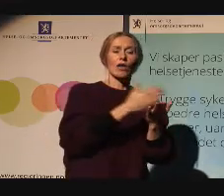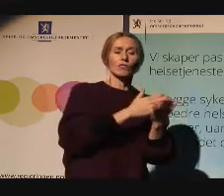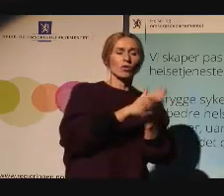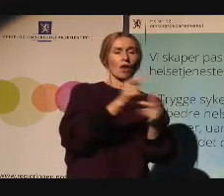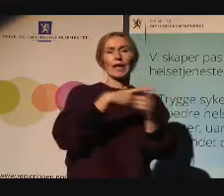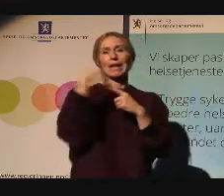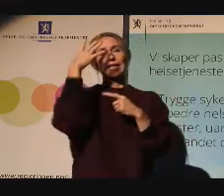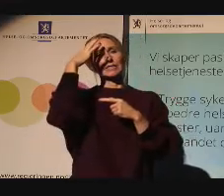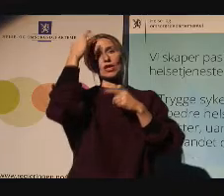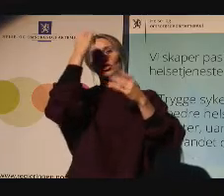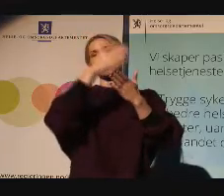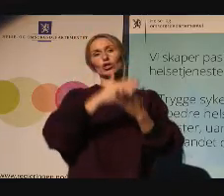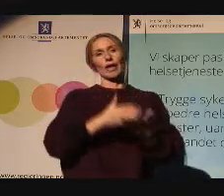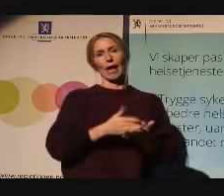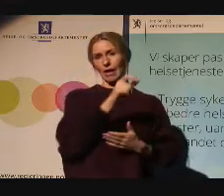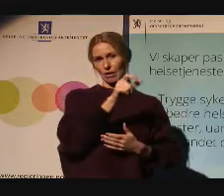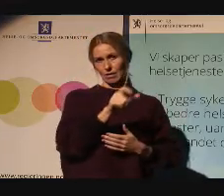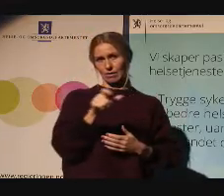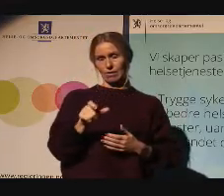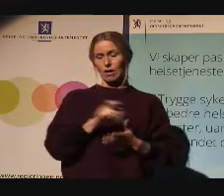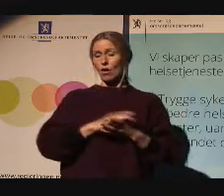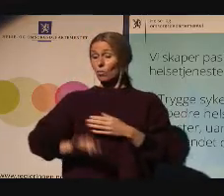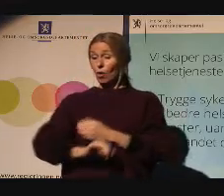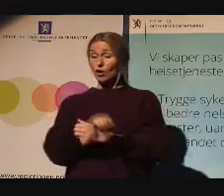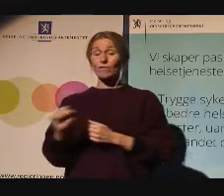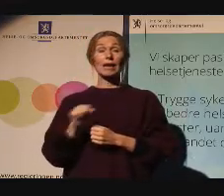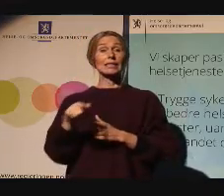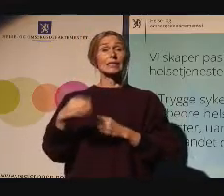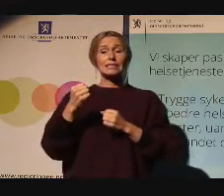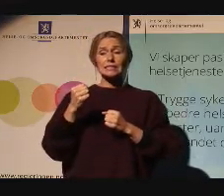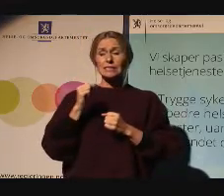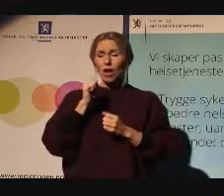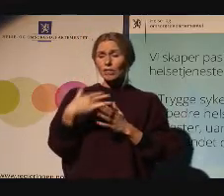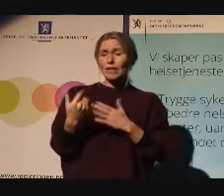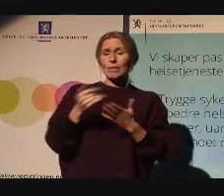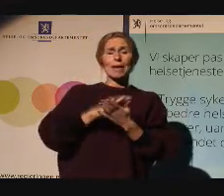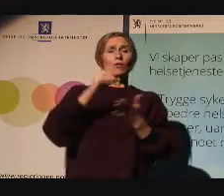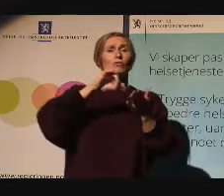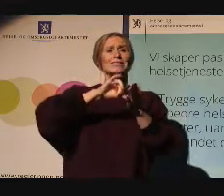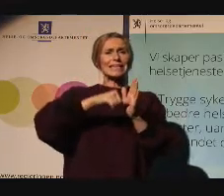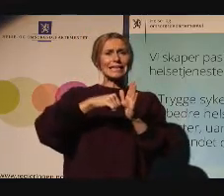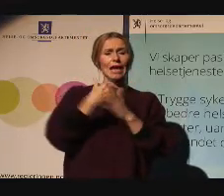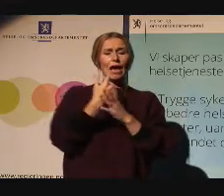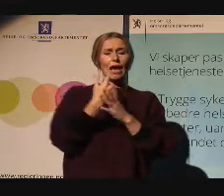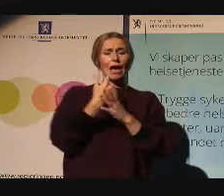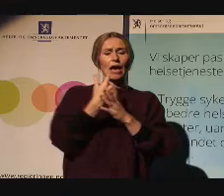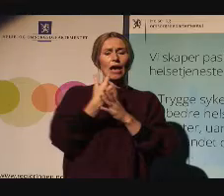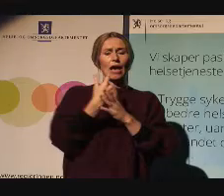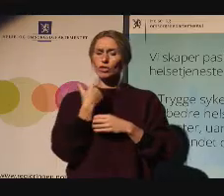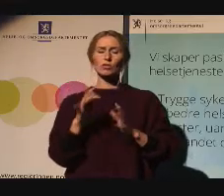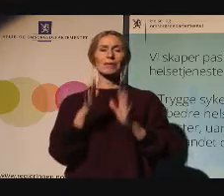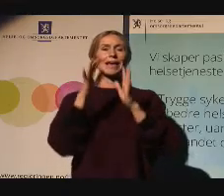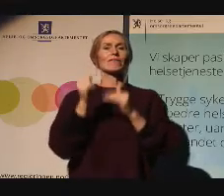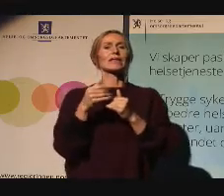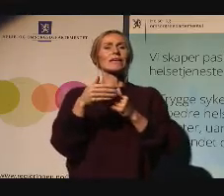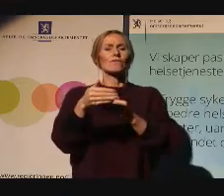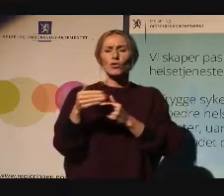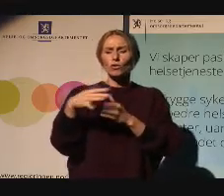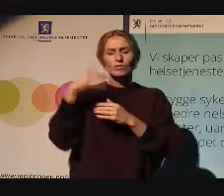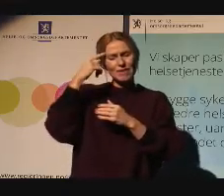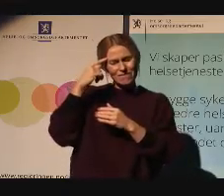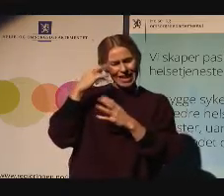sakkyndige. Og barnevernet, de skal være med å sikre at barn og unge som lever under forhold som vi vet kan være skadelige for